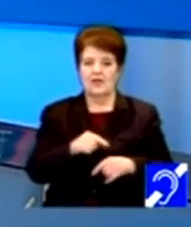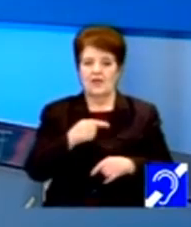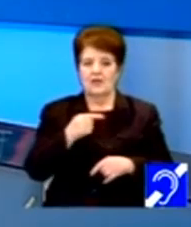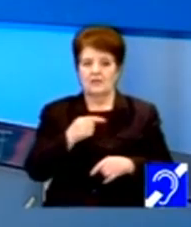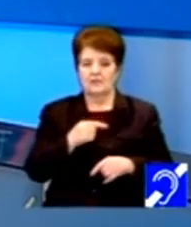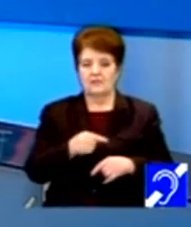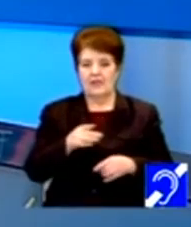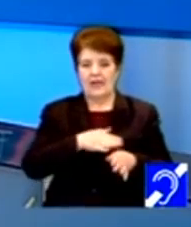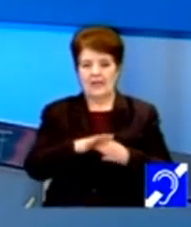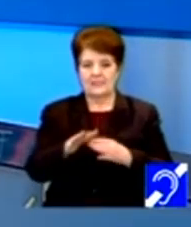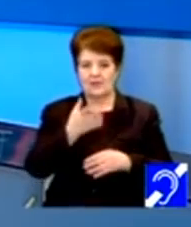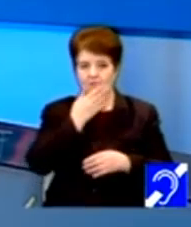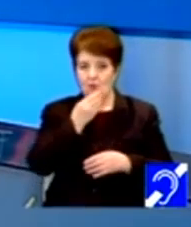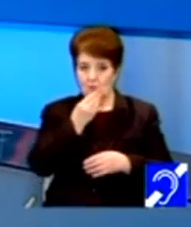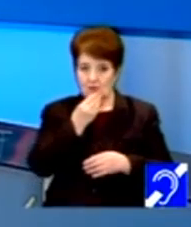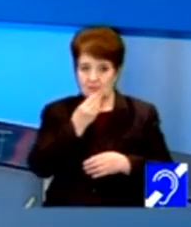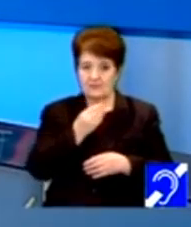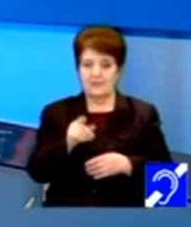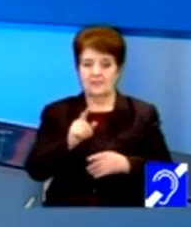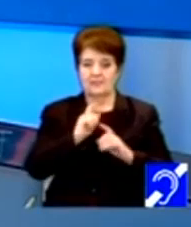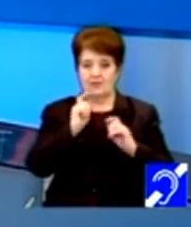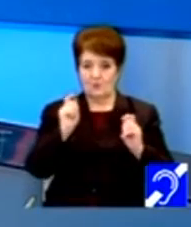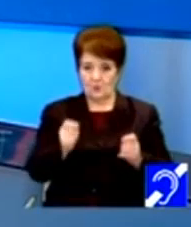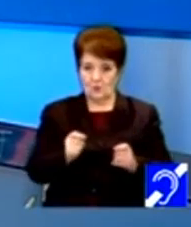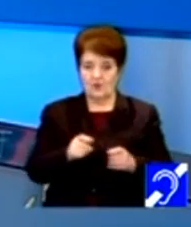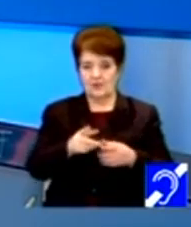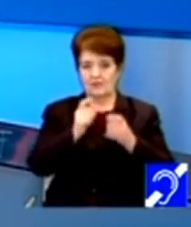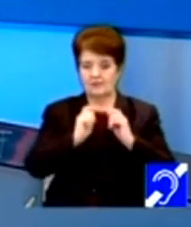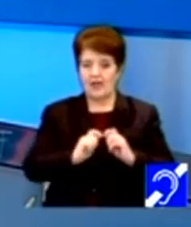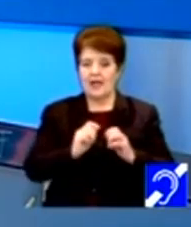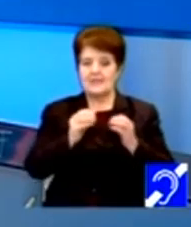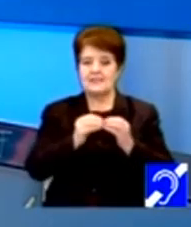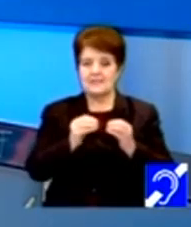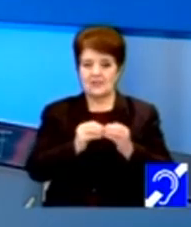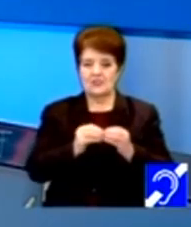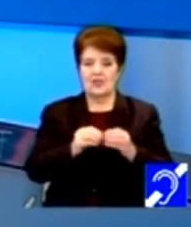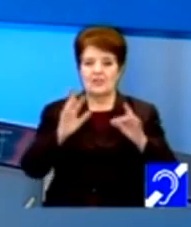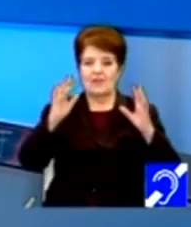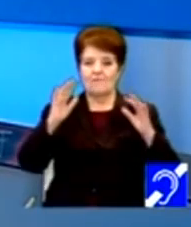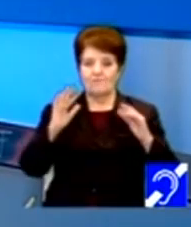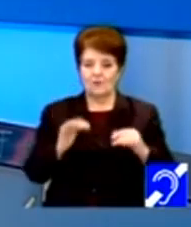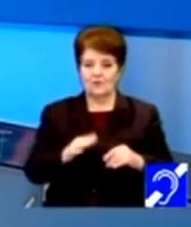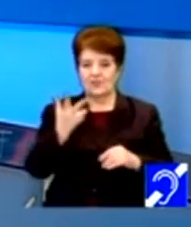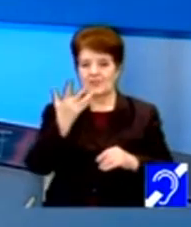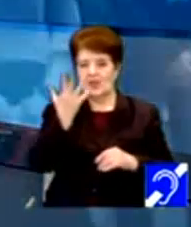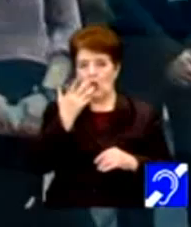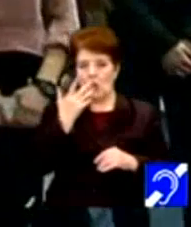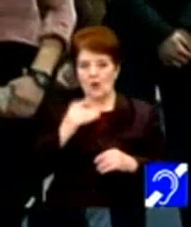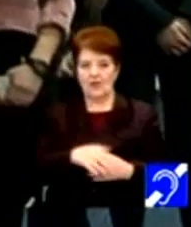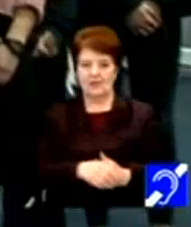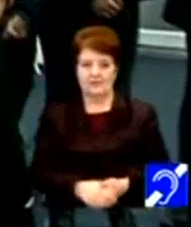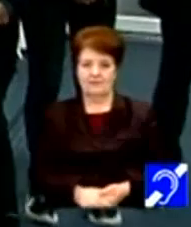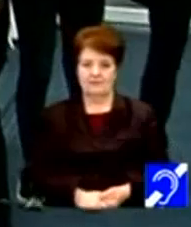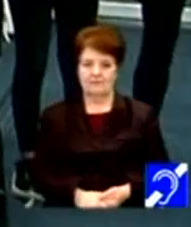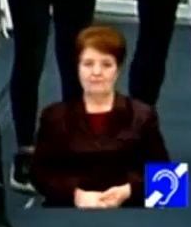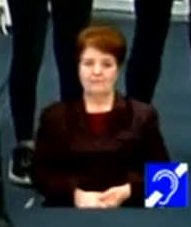de realizări frumoase. Și cum de Crăciun se fac cadouri, ei ne-au dăruit 10 de fulgi croșetați în culorile tricolorului.